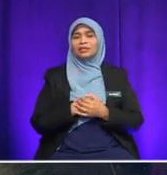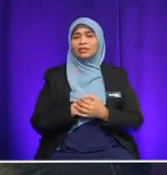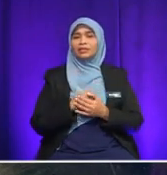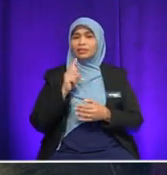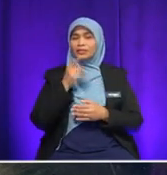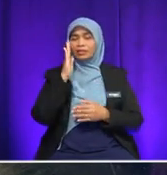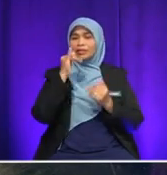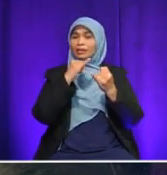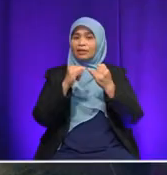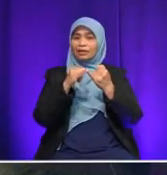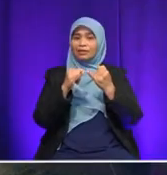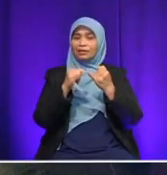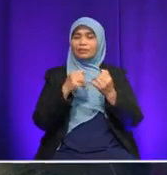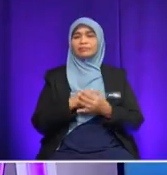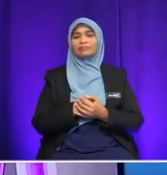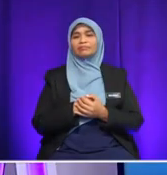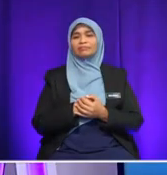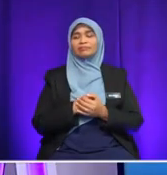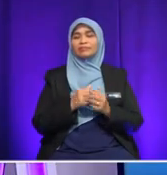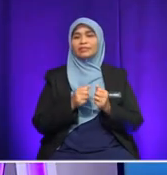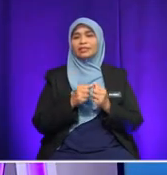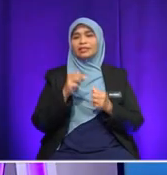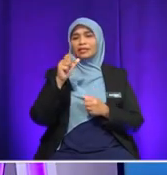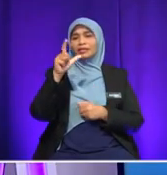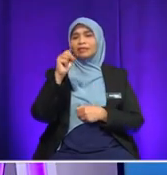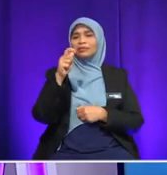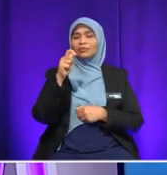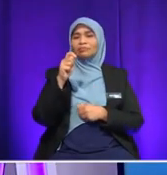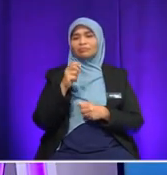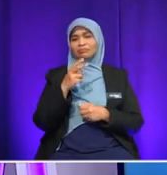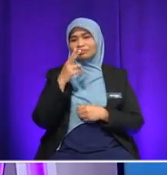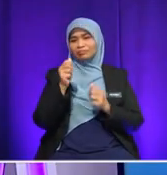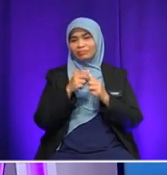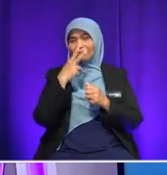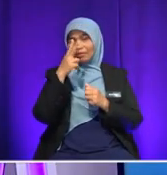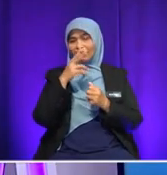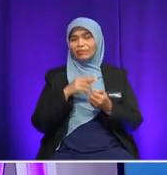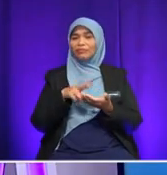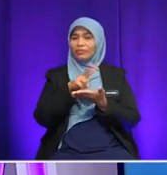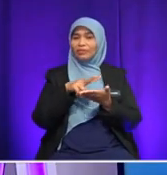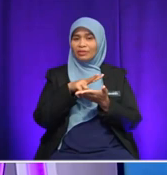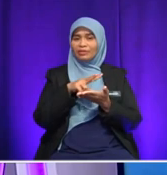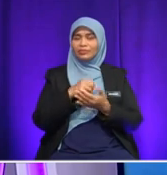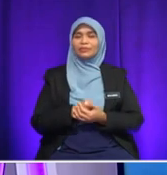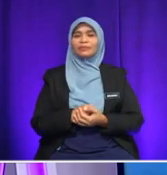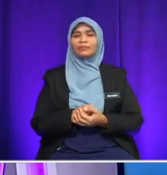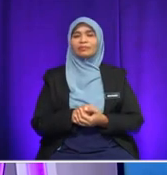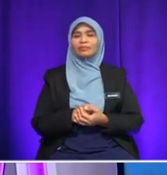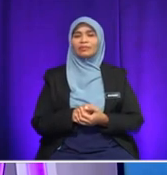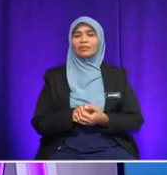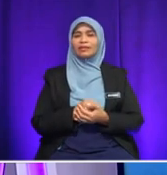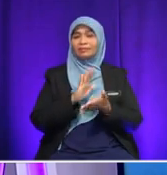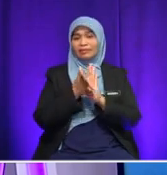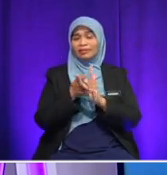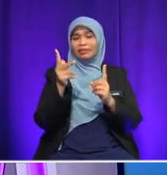akan akhiri kita punya slot kali ini cikgu dengan tayangan video yang dihasilkan oleh anak murid cikgu sendiri kan, Fatihah. Jadi kepada